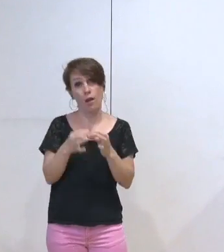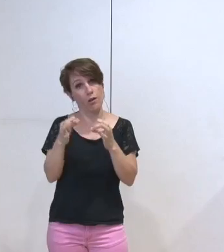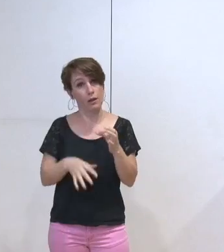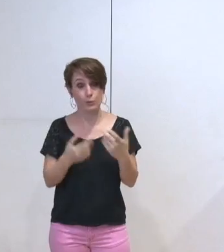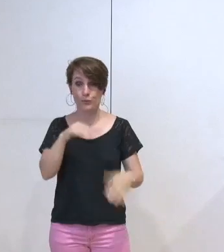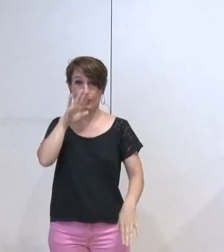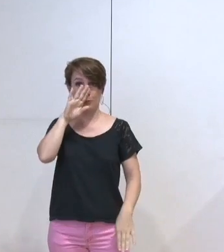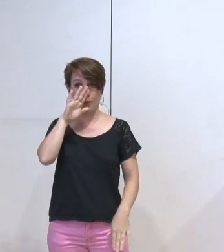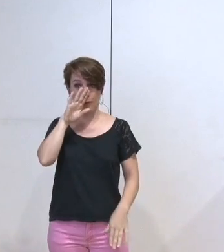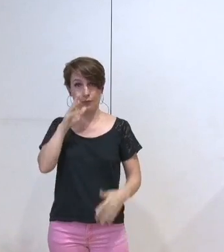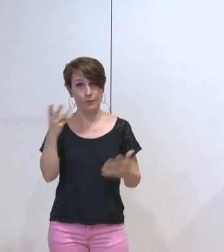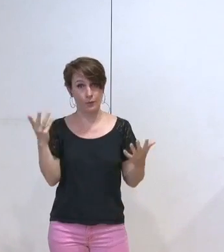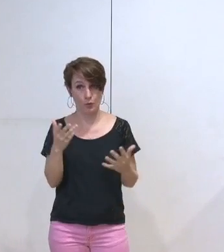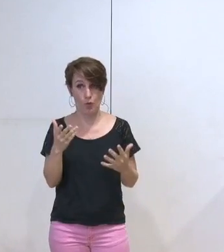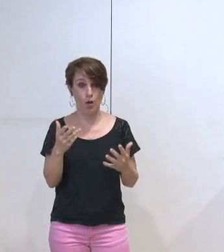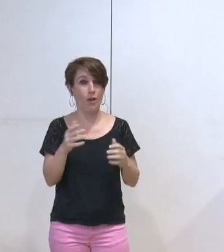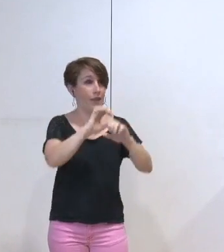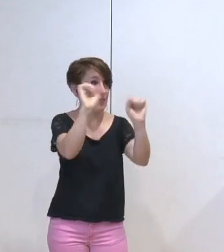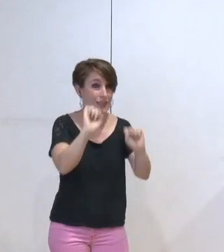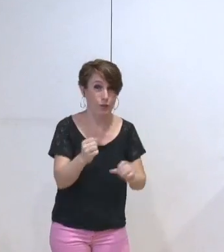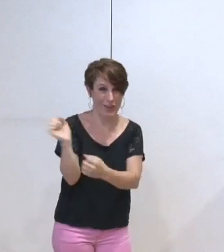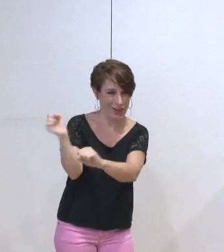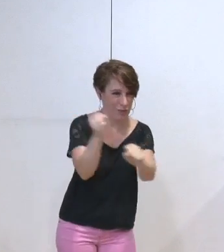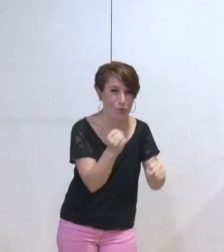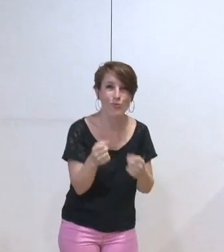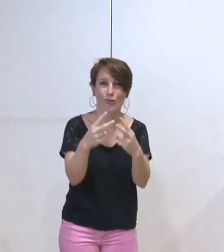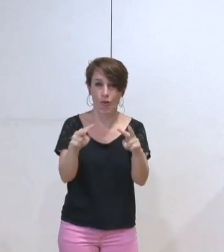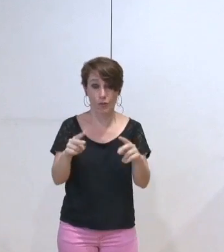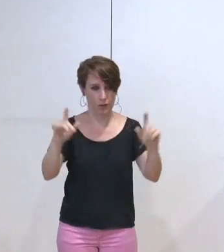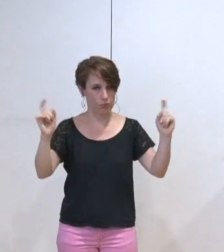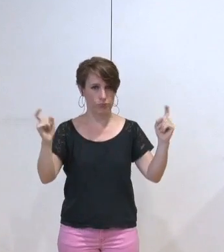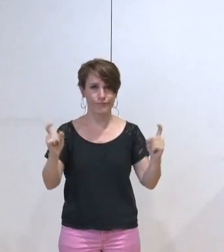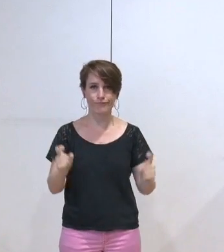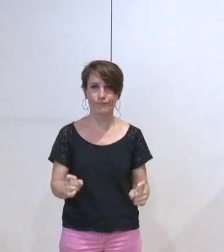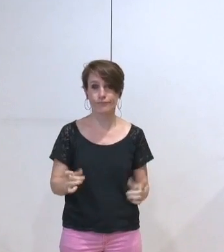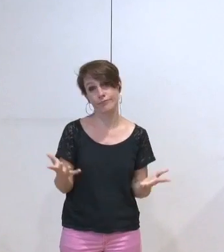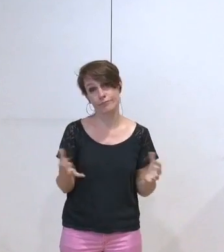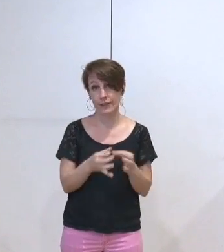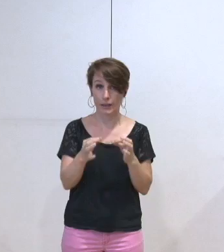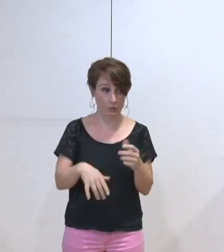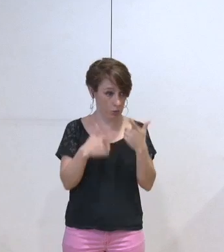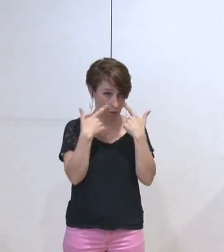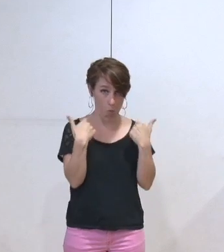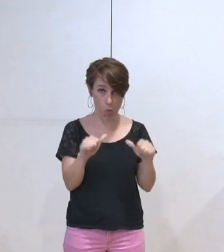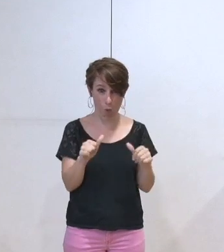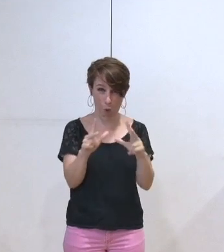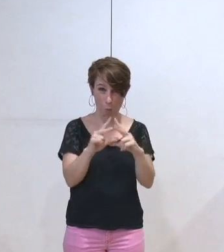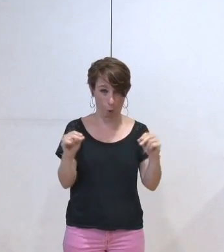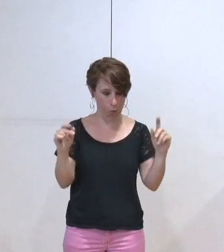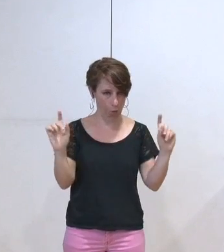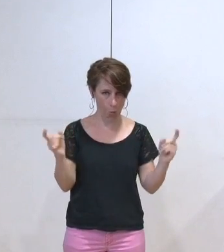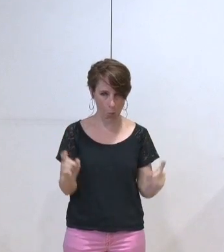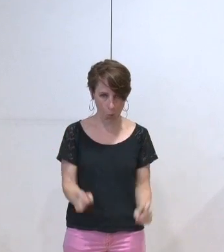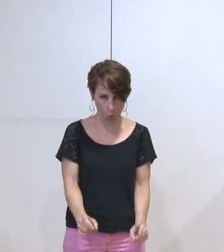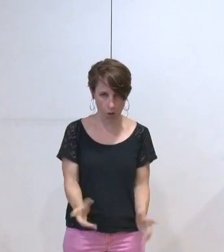baisse du nombre de fréquence de nettoyage sur l'espace public conséquence une dégradation sans précédent de la propreté et de la netteté de